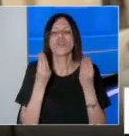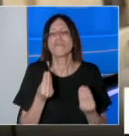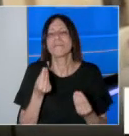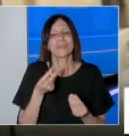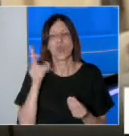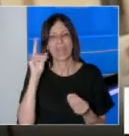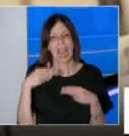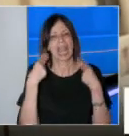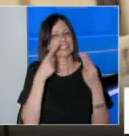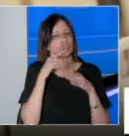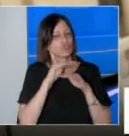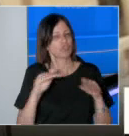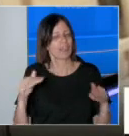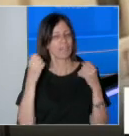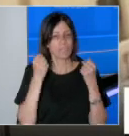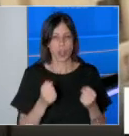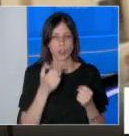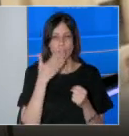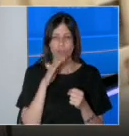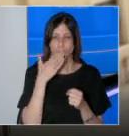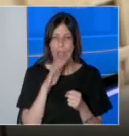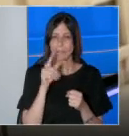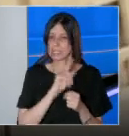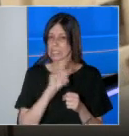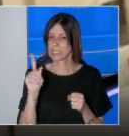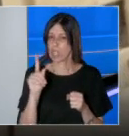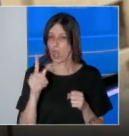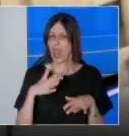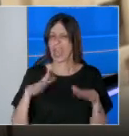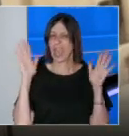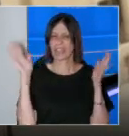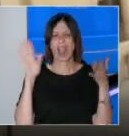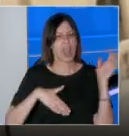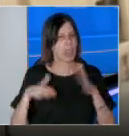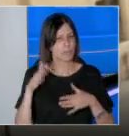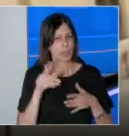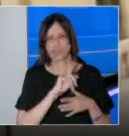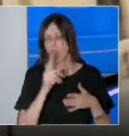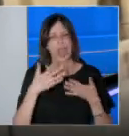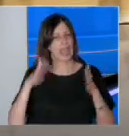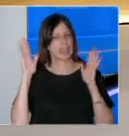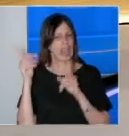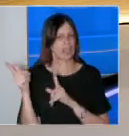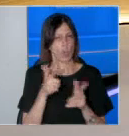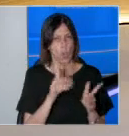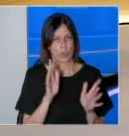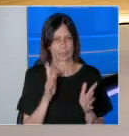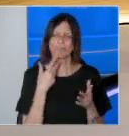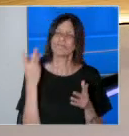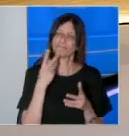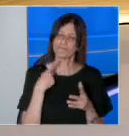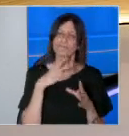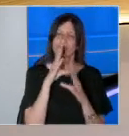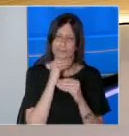ביותר להחזיר את השקט והביטחון לירושלים היא לא להיכנע לאלימות, לא להיכנע לטרור. אז כאמור, אנחנו